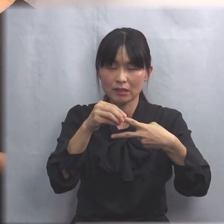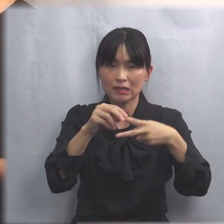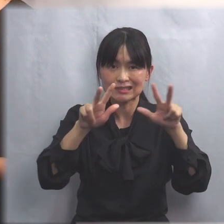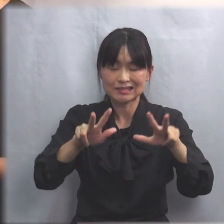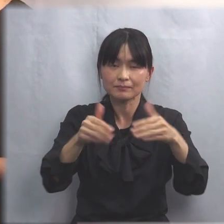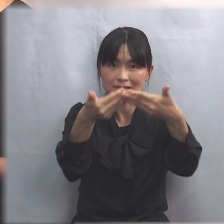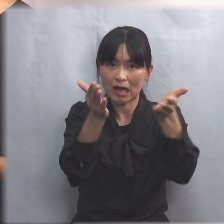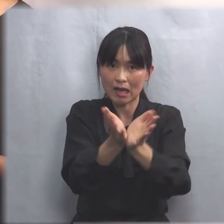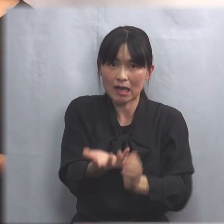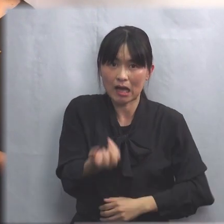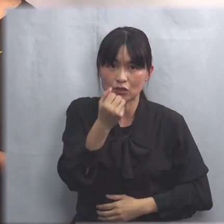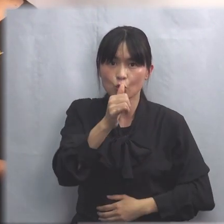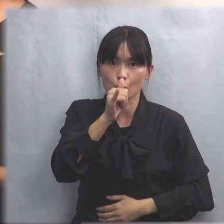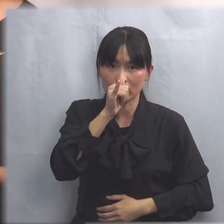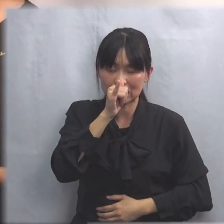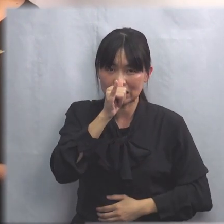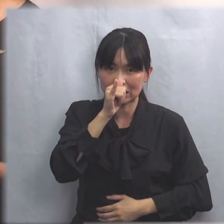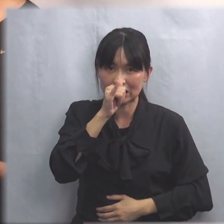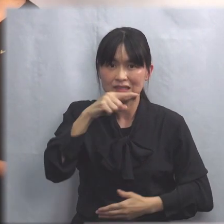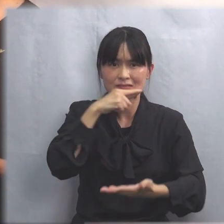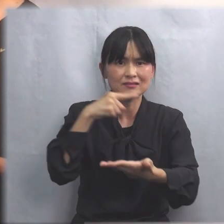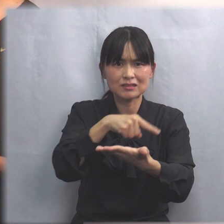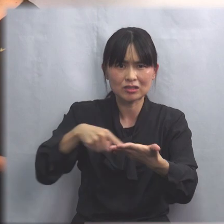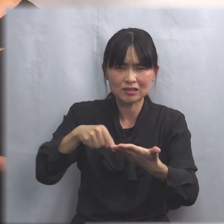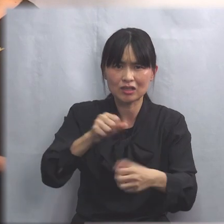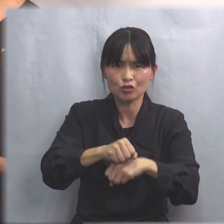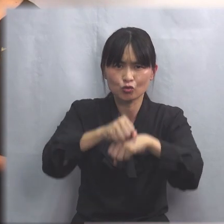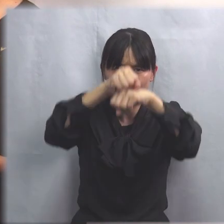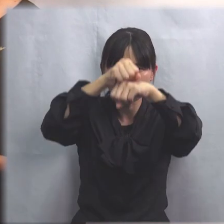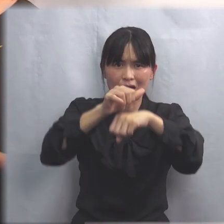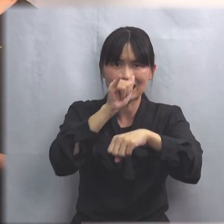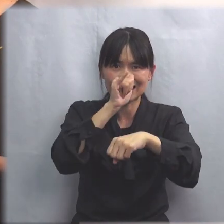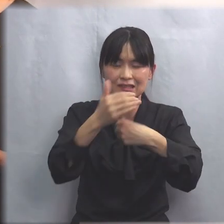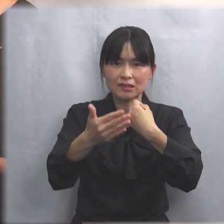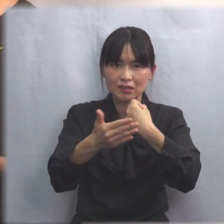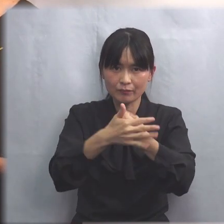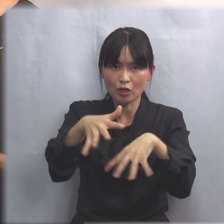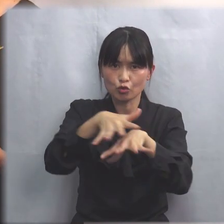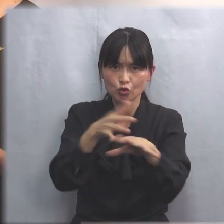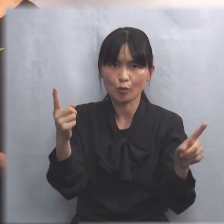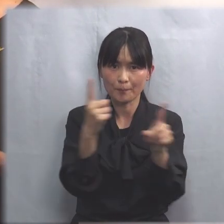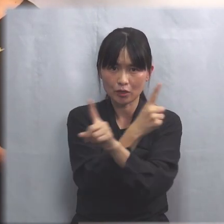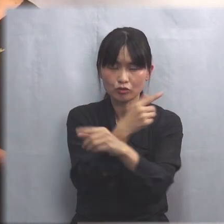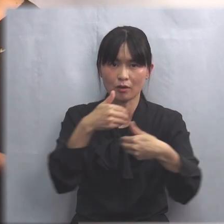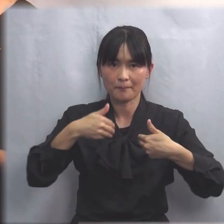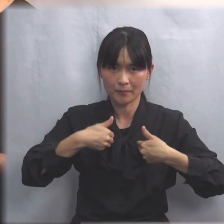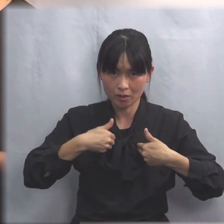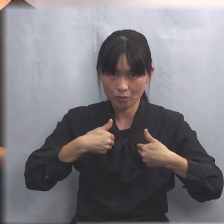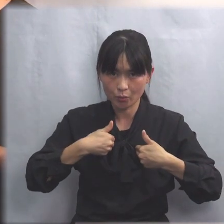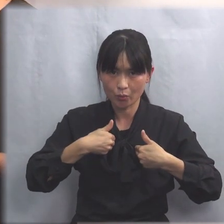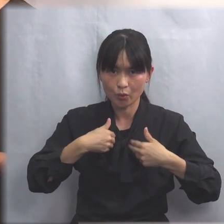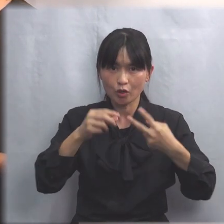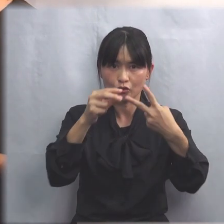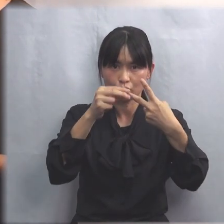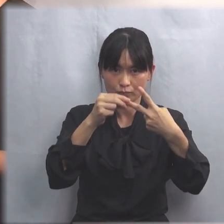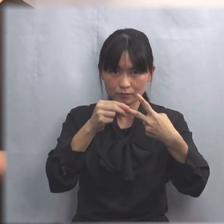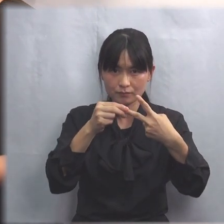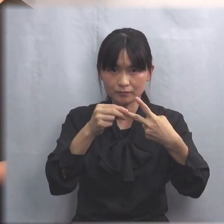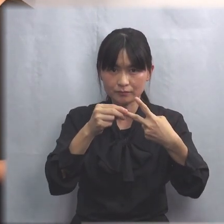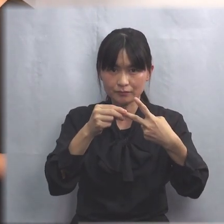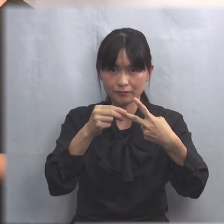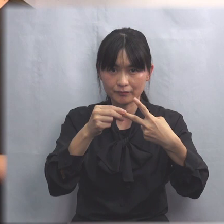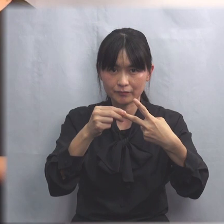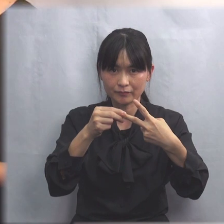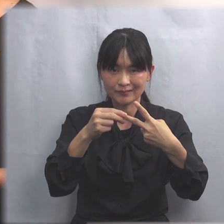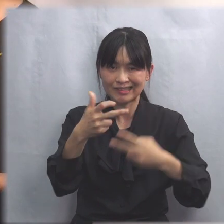적자가 누적되고 있는 이러한 구조를 개혁해야 한다는 것이고, 다른 하나는 거액의 부채를 갚기 위한 모금